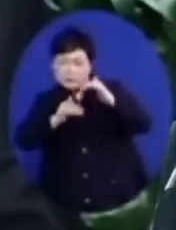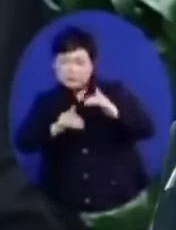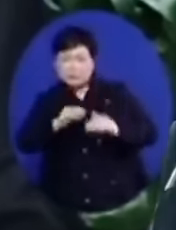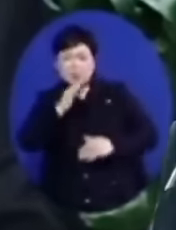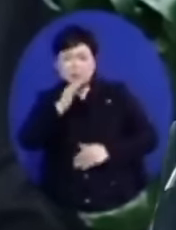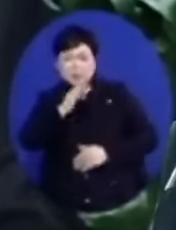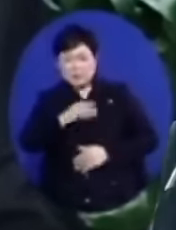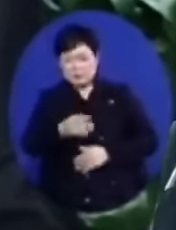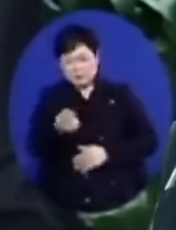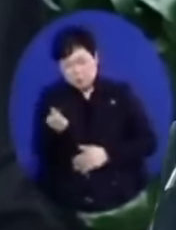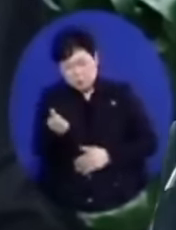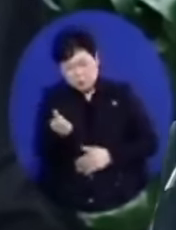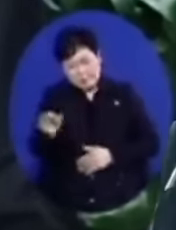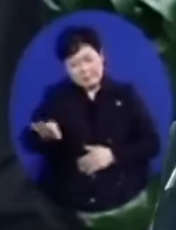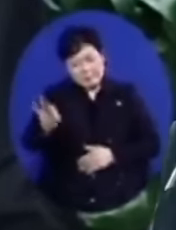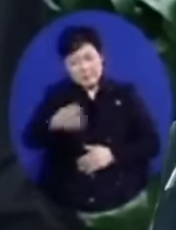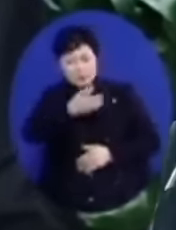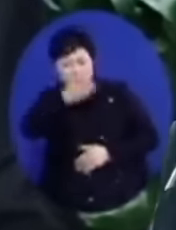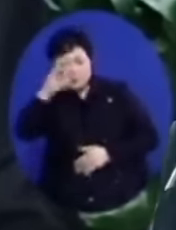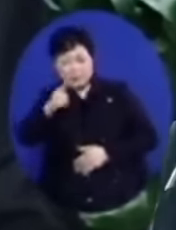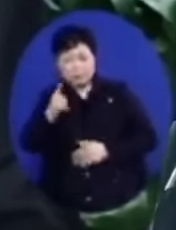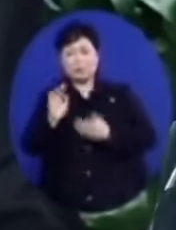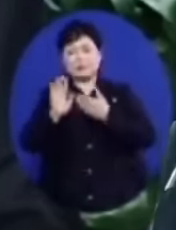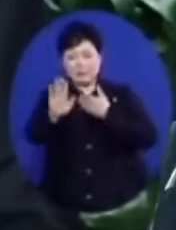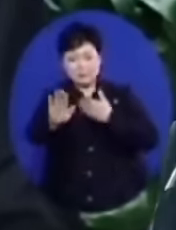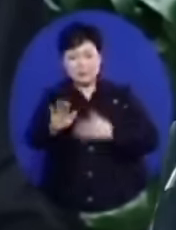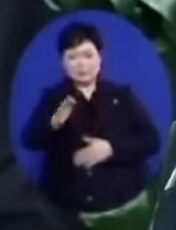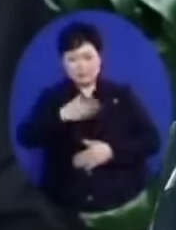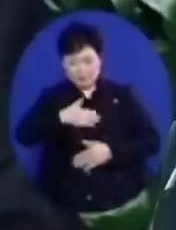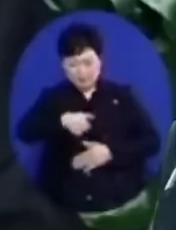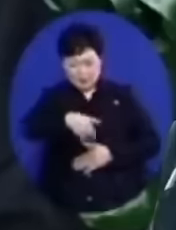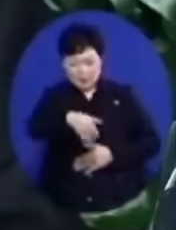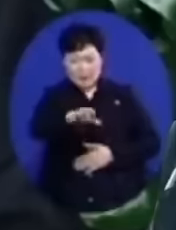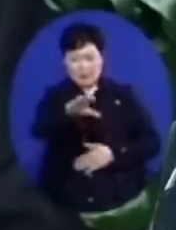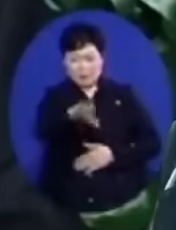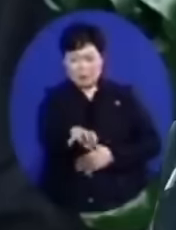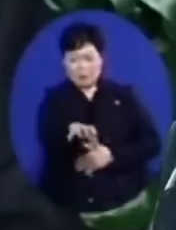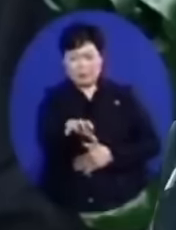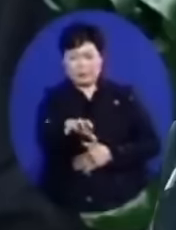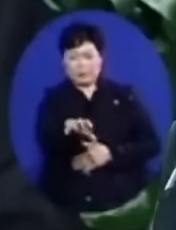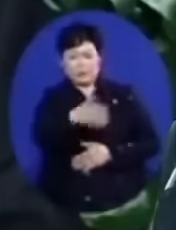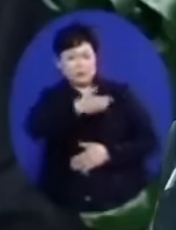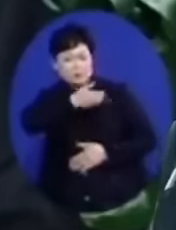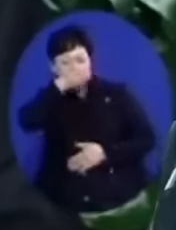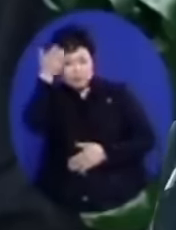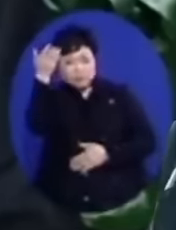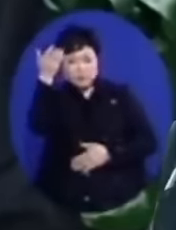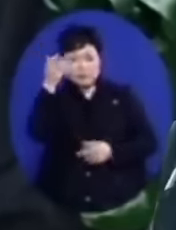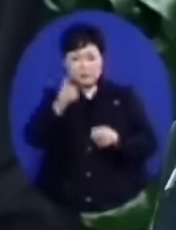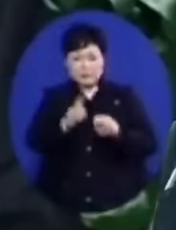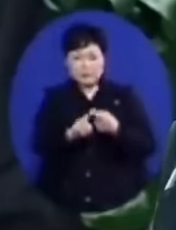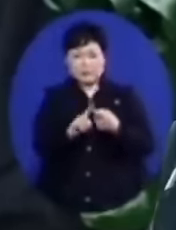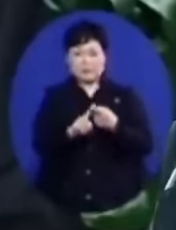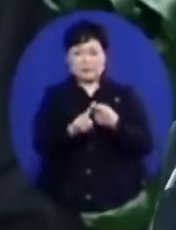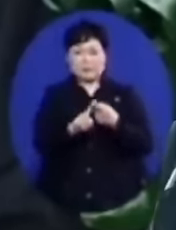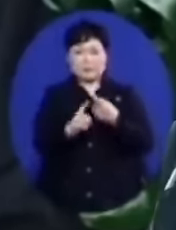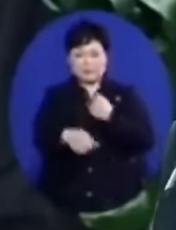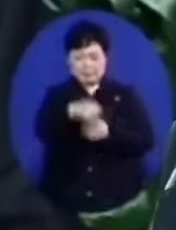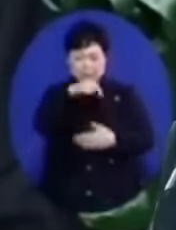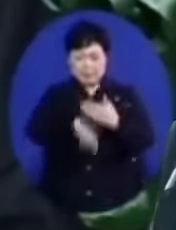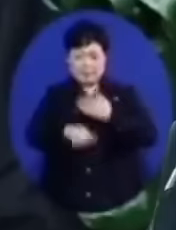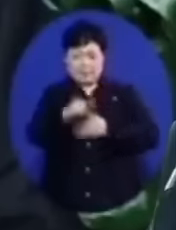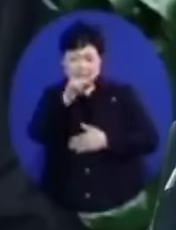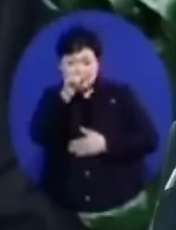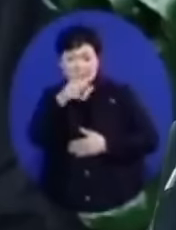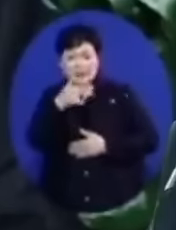꿈이라도 내가 장차 가야 될 꿈이 가슴에 있습니까?